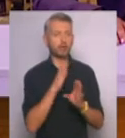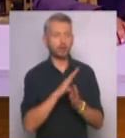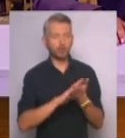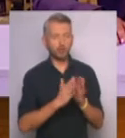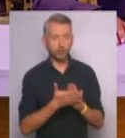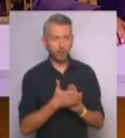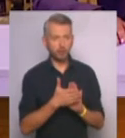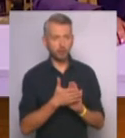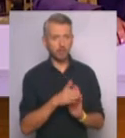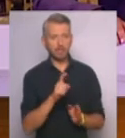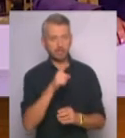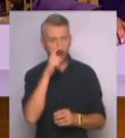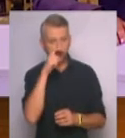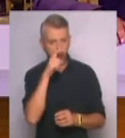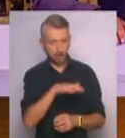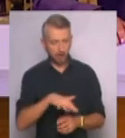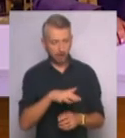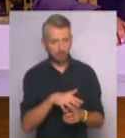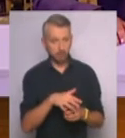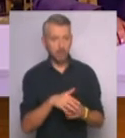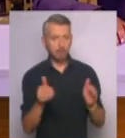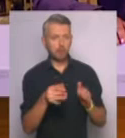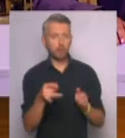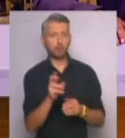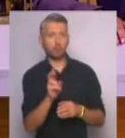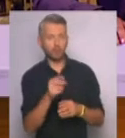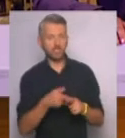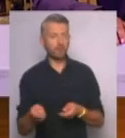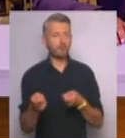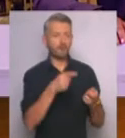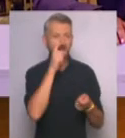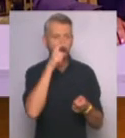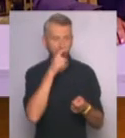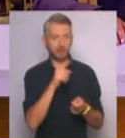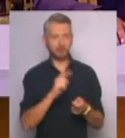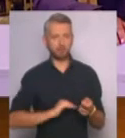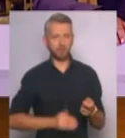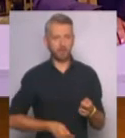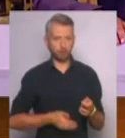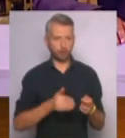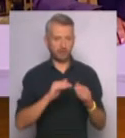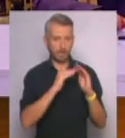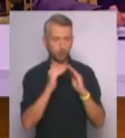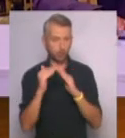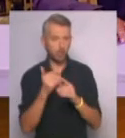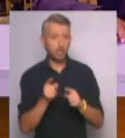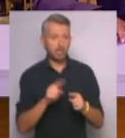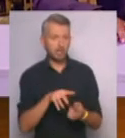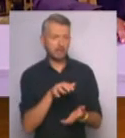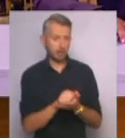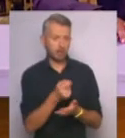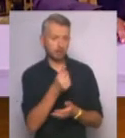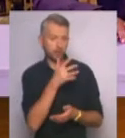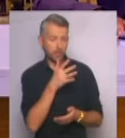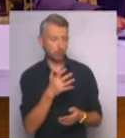ситуацію зі сміттям в мікрорайоні Бортничі. Це вивіз сміття з приватного сектору. Тому це нас забирає певну частину часу. Тому у